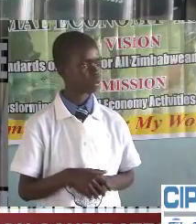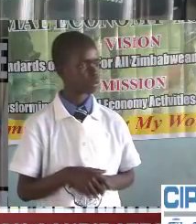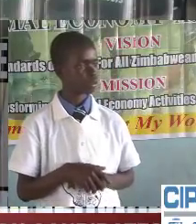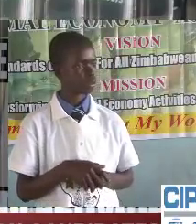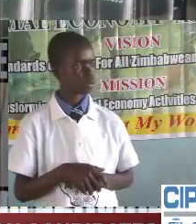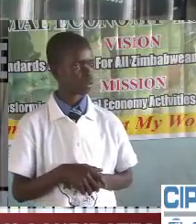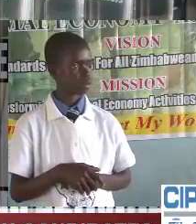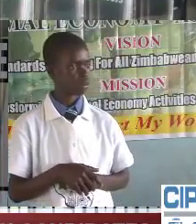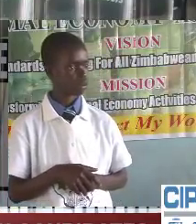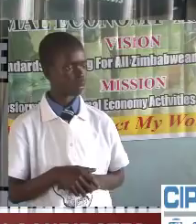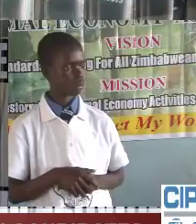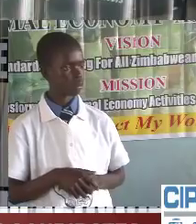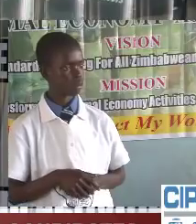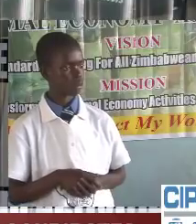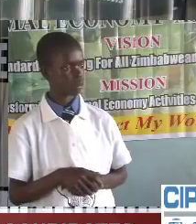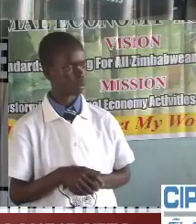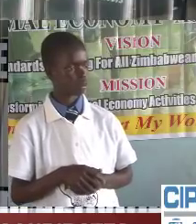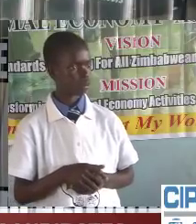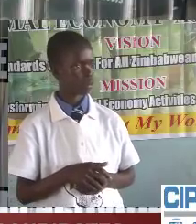ndoda kutendai